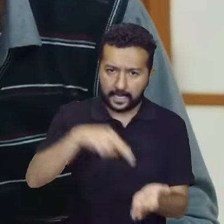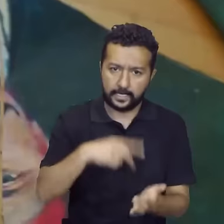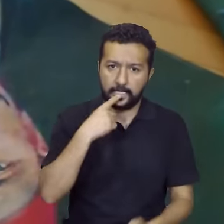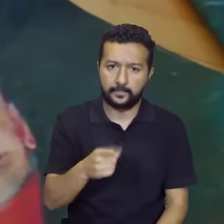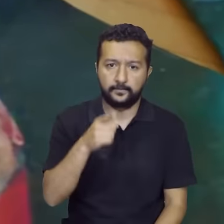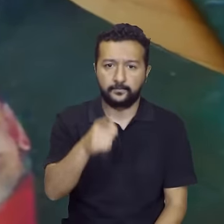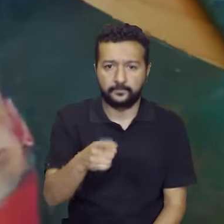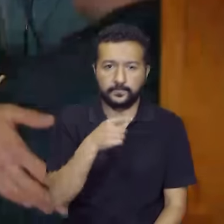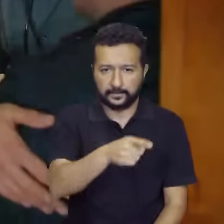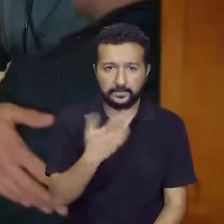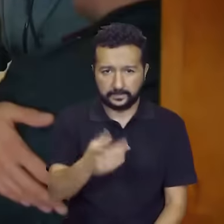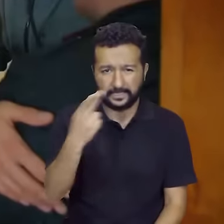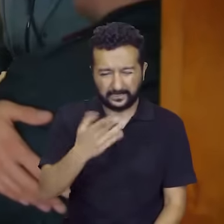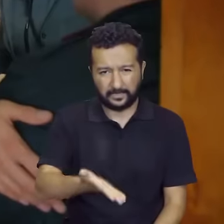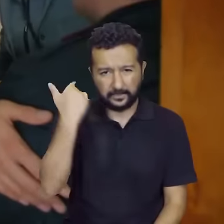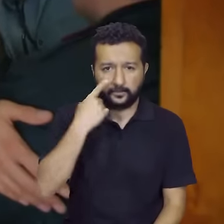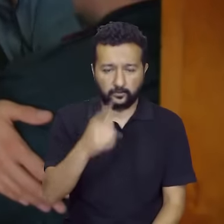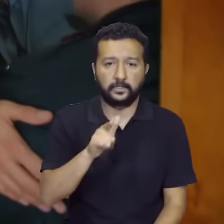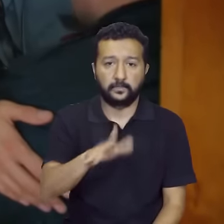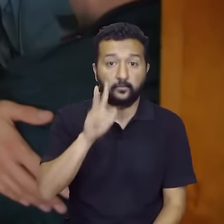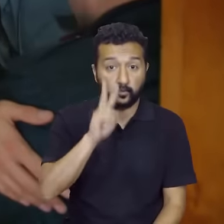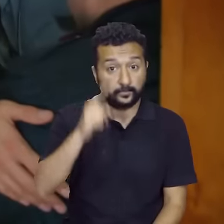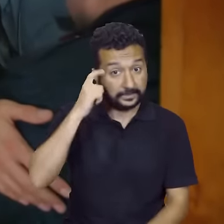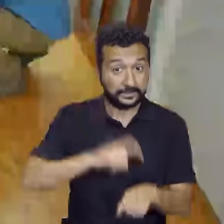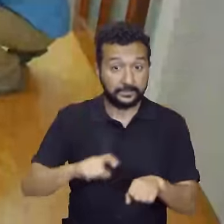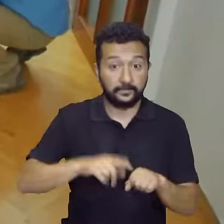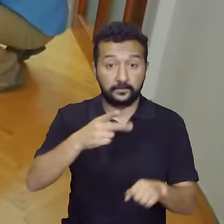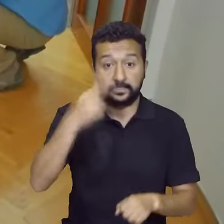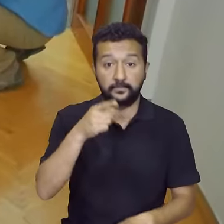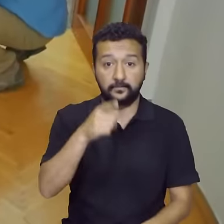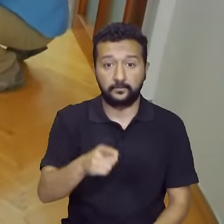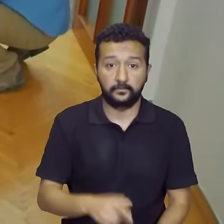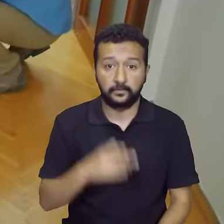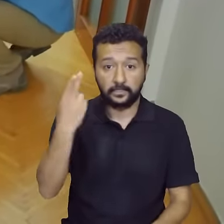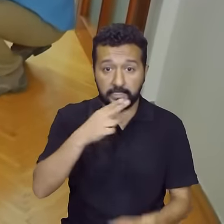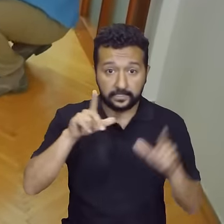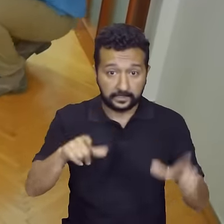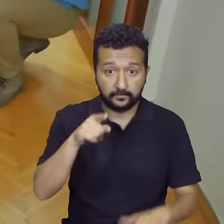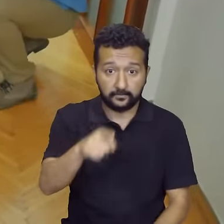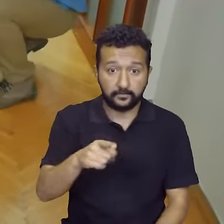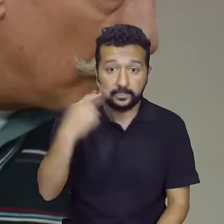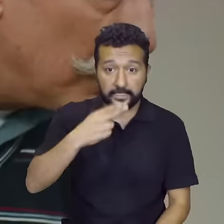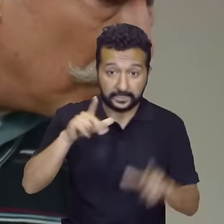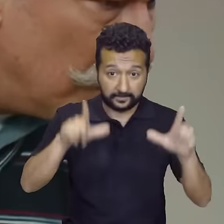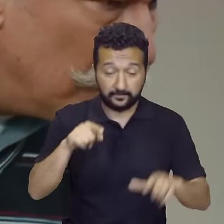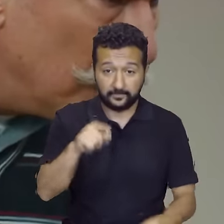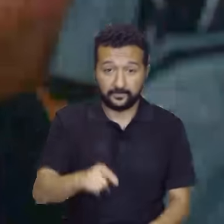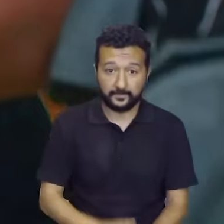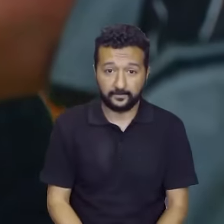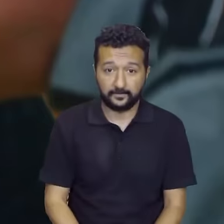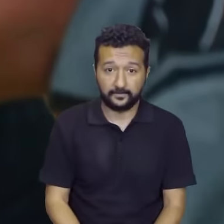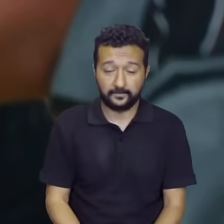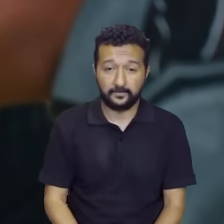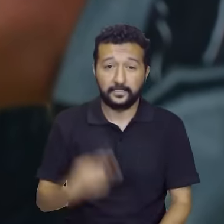ayağın. Hatır sen de kaldır şunu gözümün önünden. Gördükçe asabım bozuluyor şu tabloyu. Dablo. Dablo.